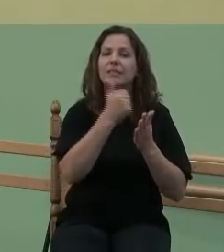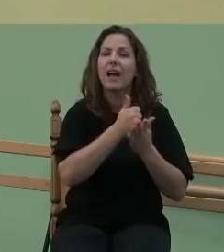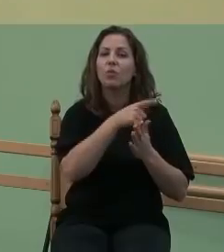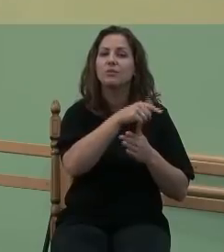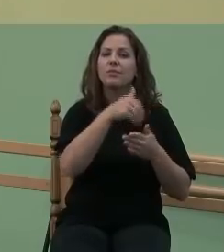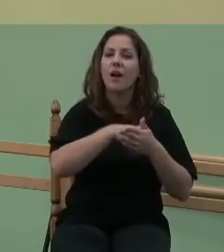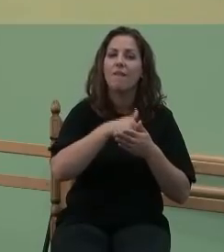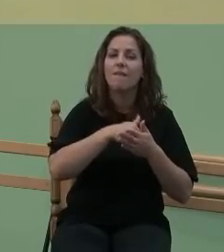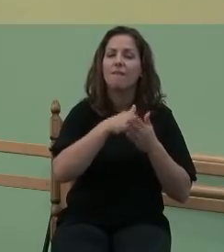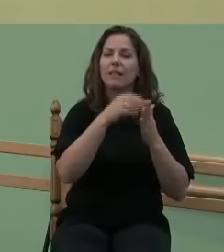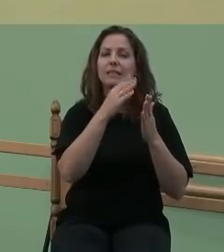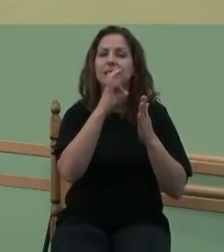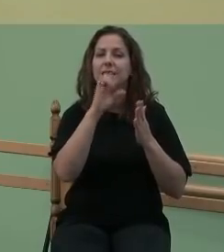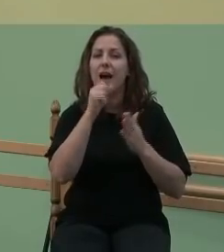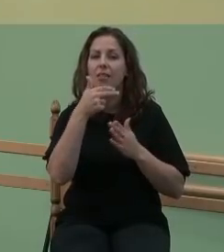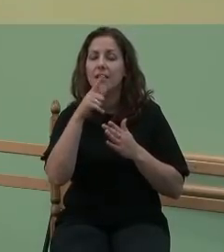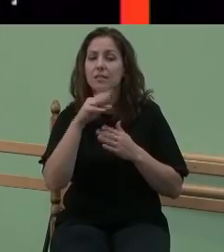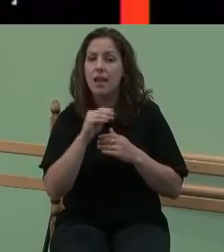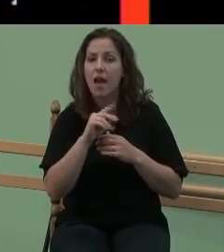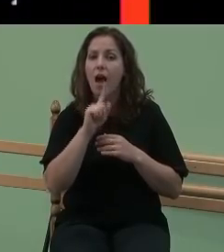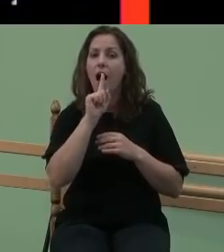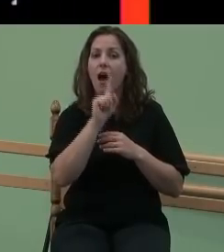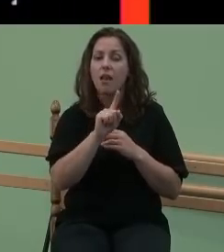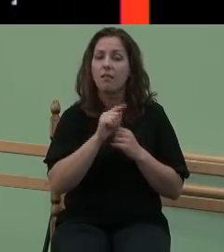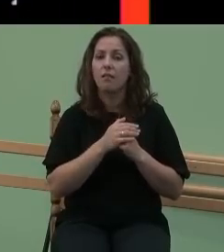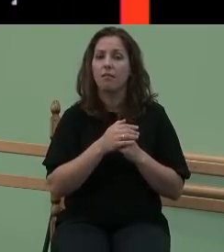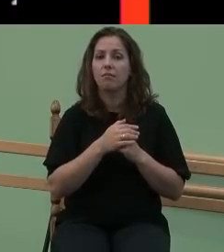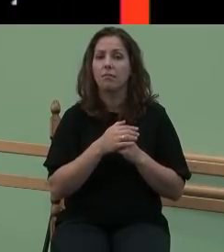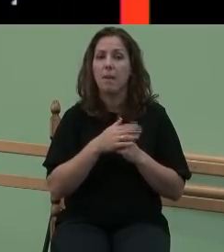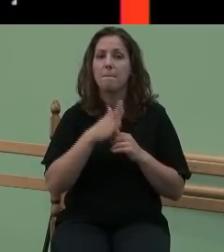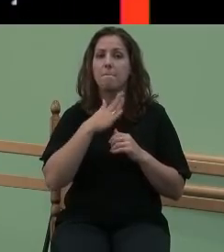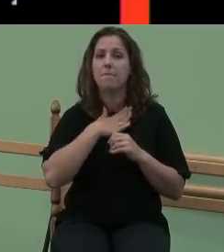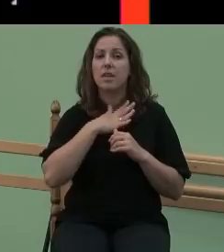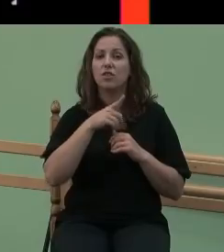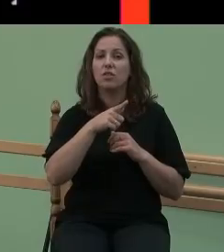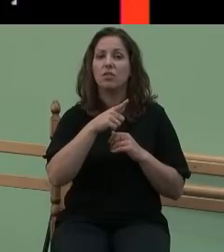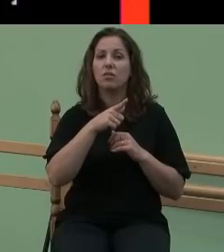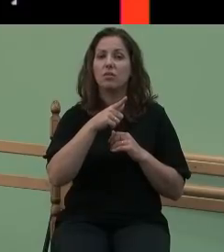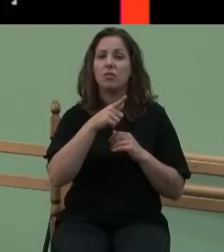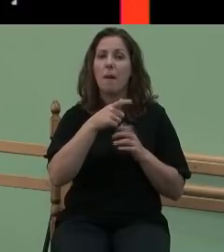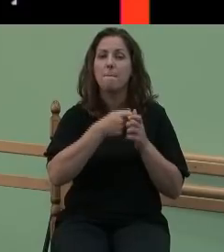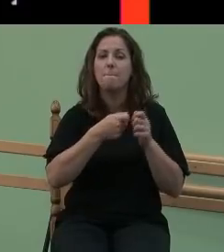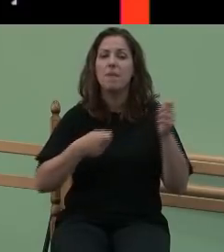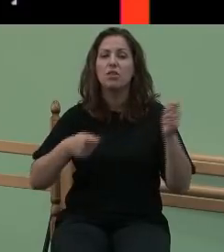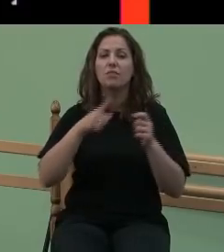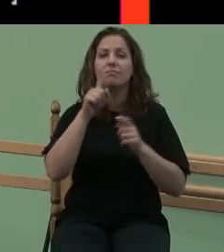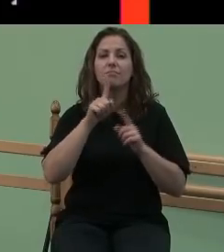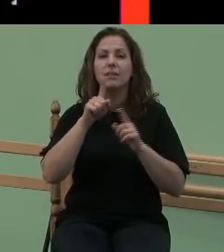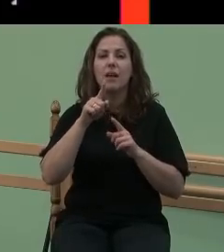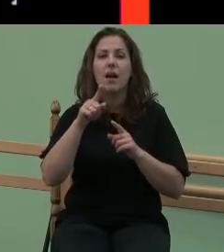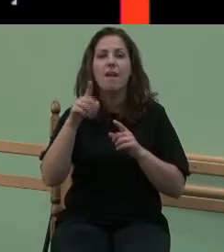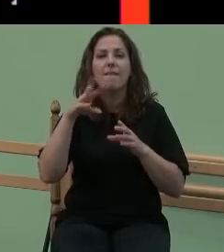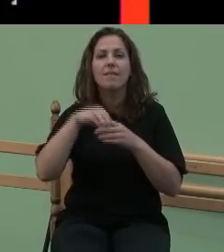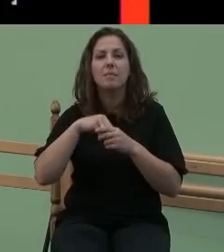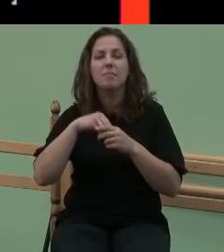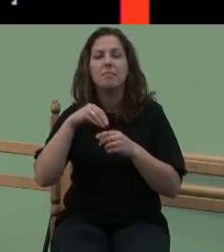zachowania, akty. Ale miecz bywa czasami utkany z bardziej